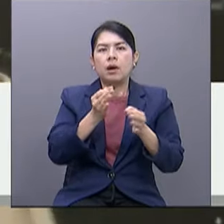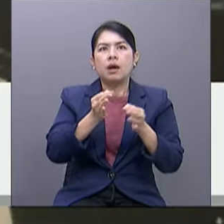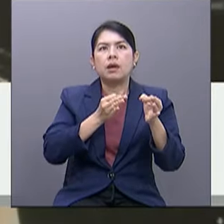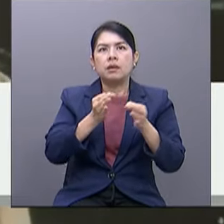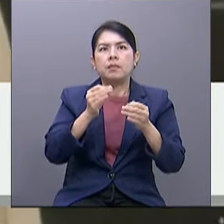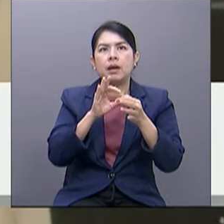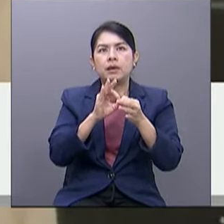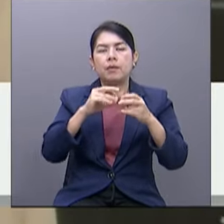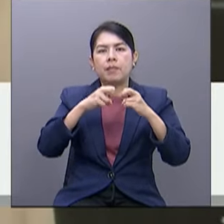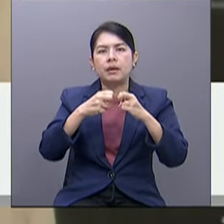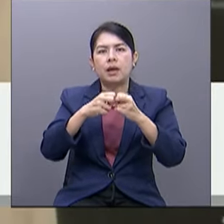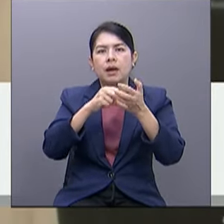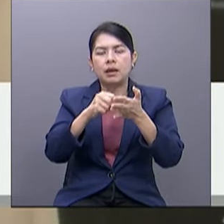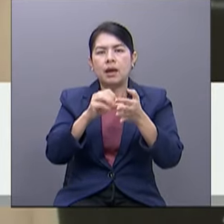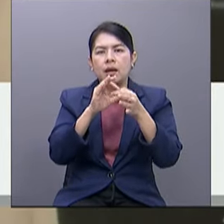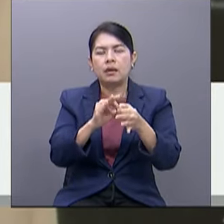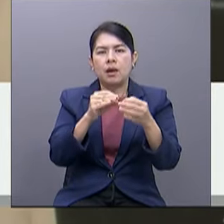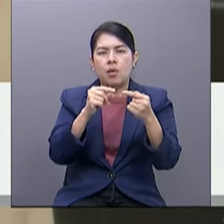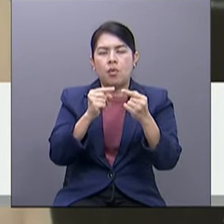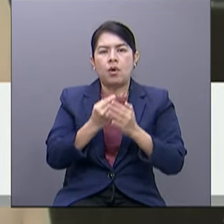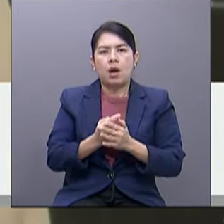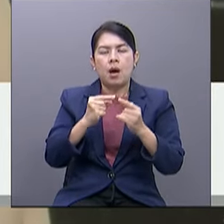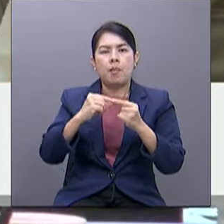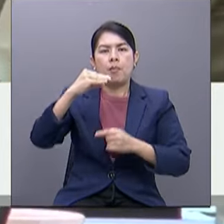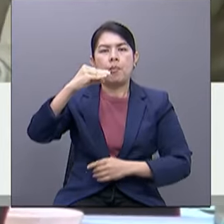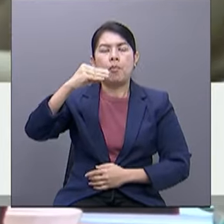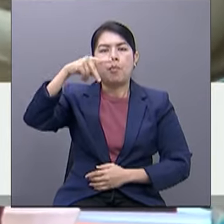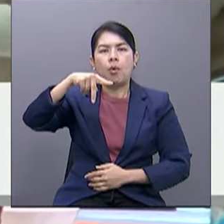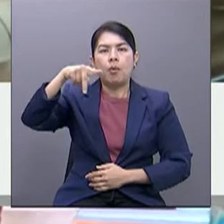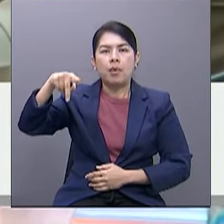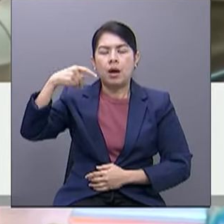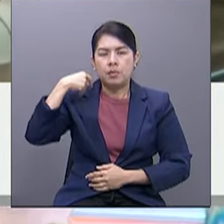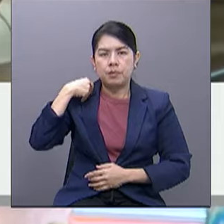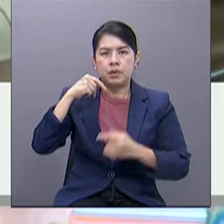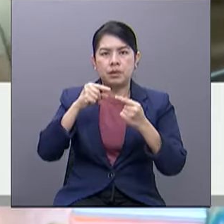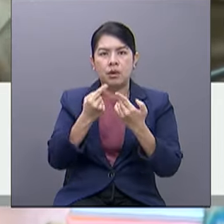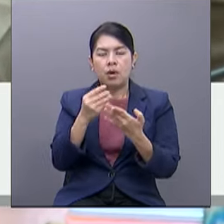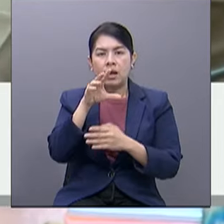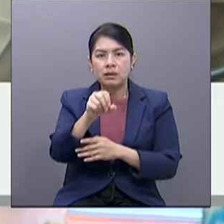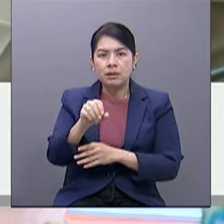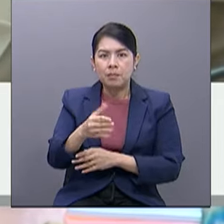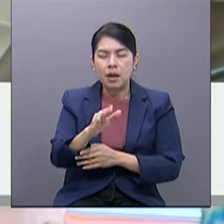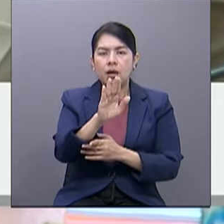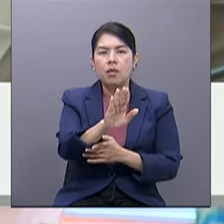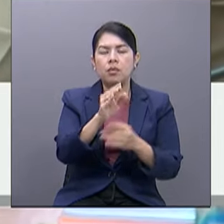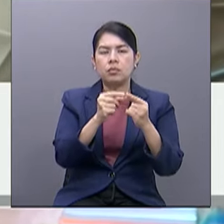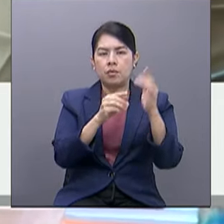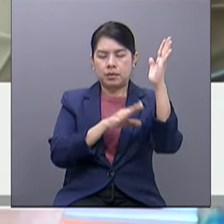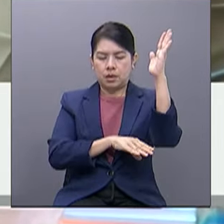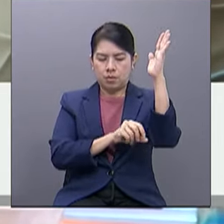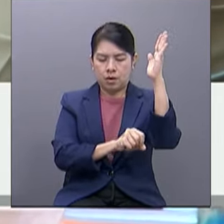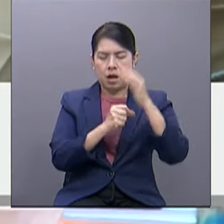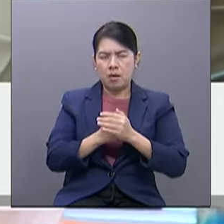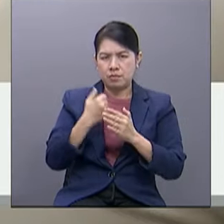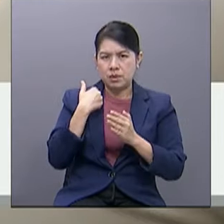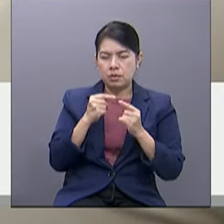การแก้ไขปัญหาโพงพางซึ่งเป็นเครื่องมือประมงผิดกฎหมายในน่านน้ำทะเลสาบสงขลาว่าได้รับการร้องเรียนกร